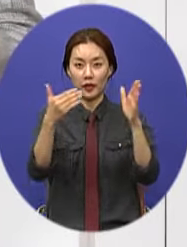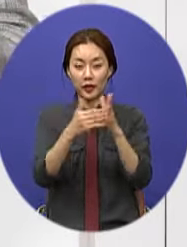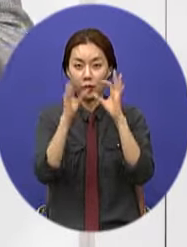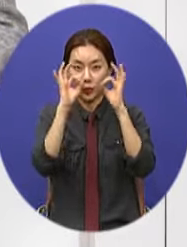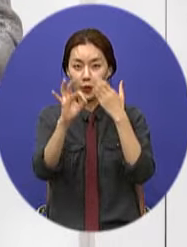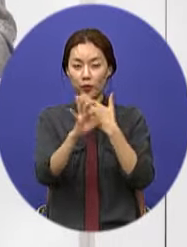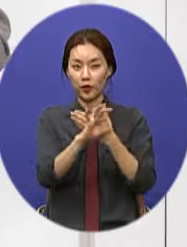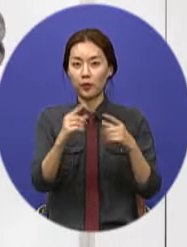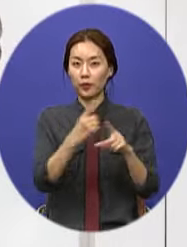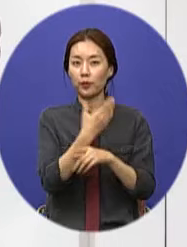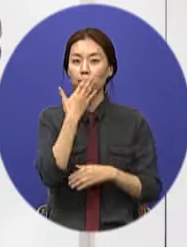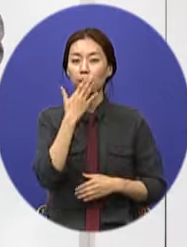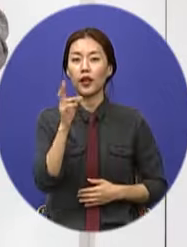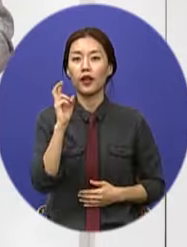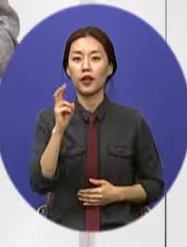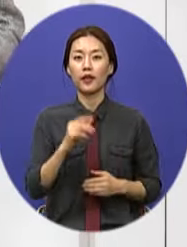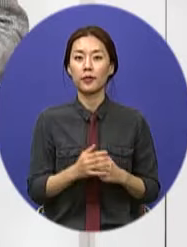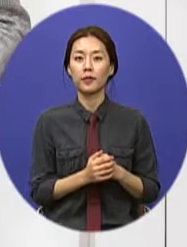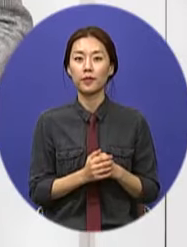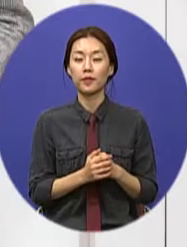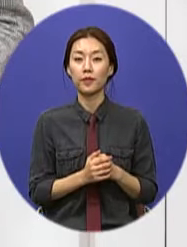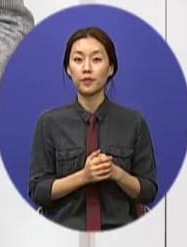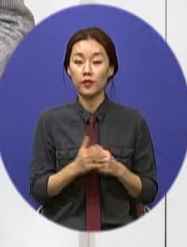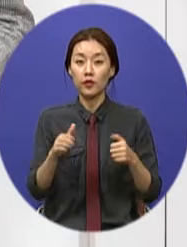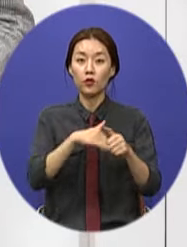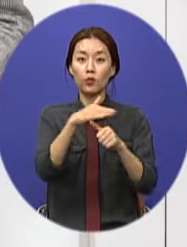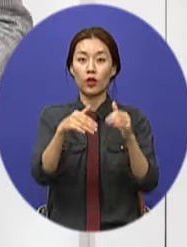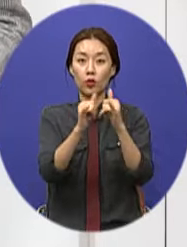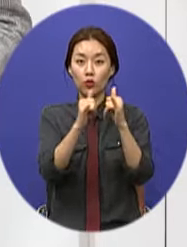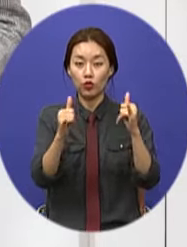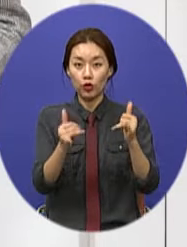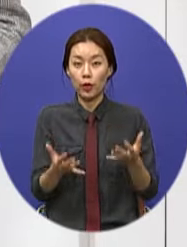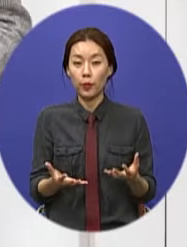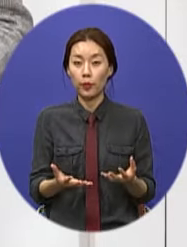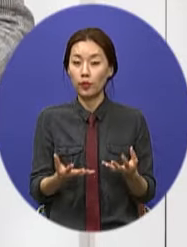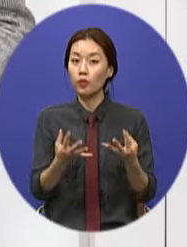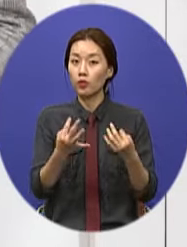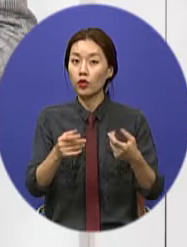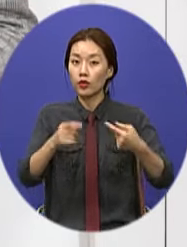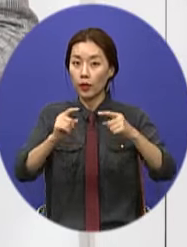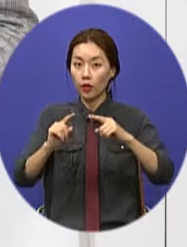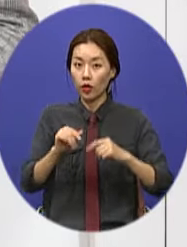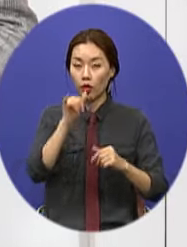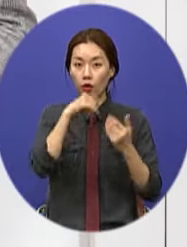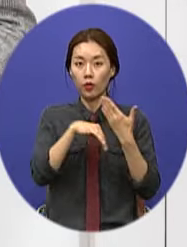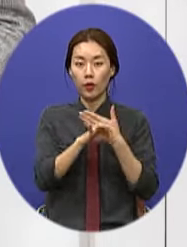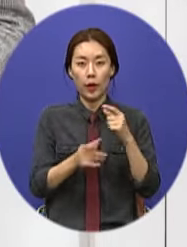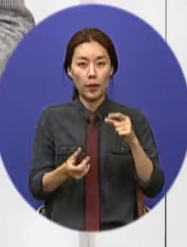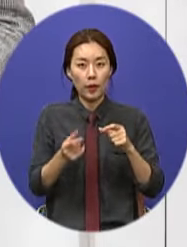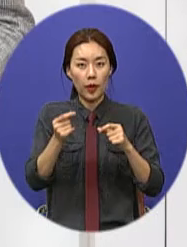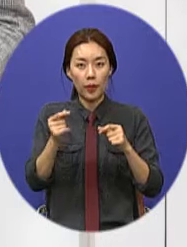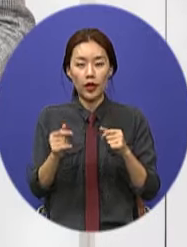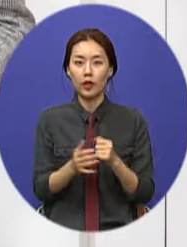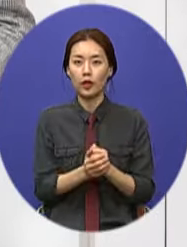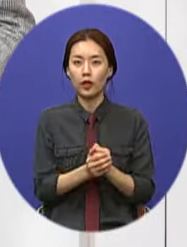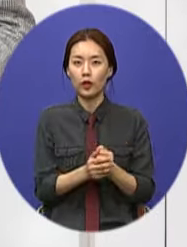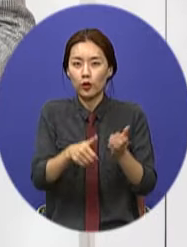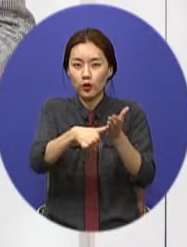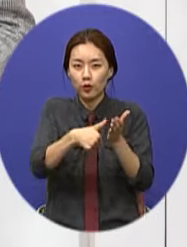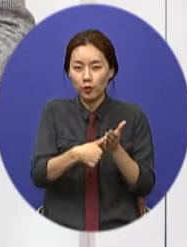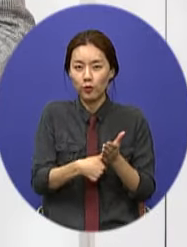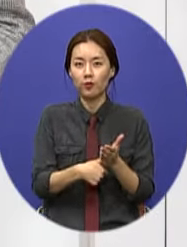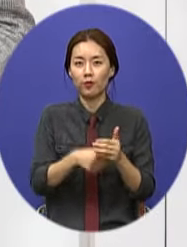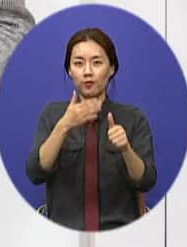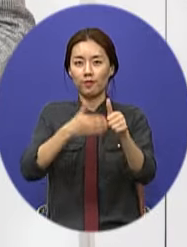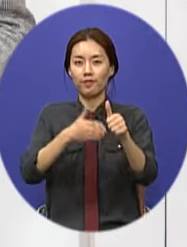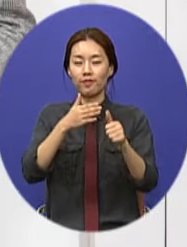가서 봐야지 아는 거니까. 그렇습니다. 자, 뭐 주변 분들이 참여해 주신 분들은 또 빨리 옆에서들 많이 응원해